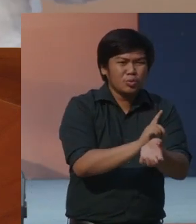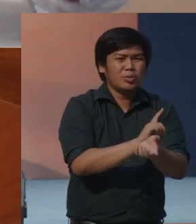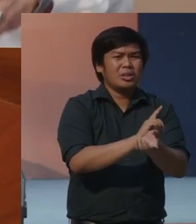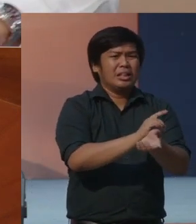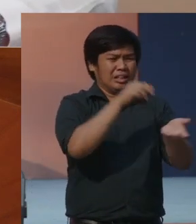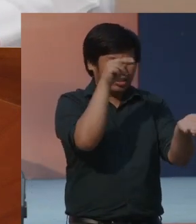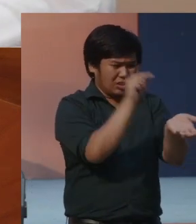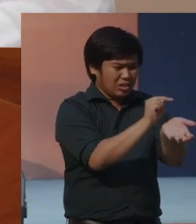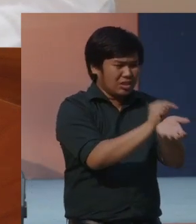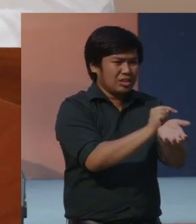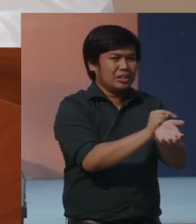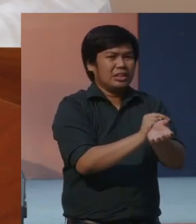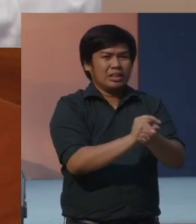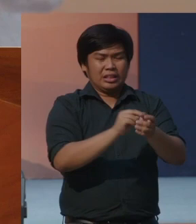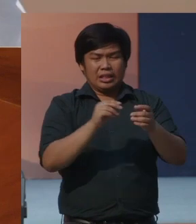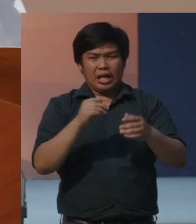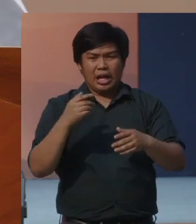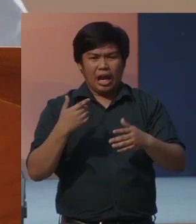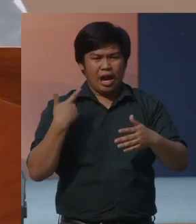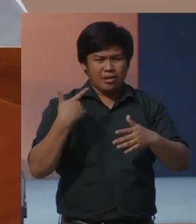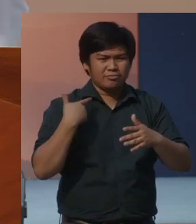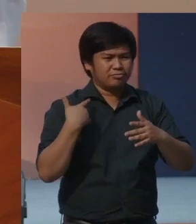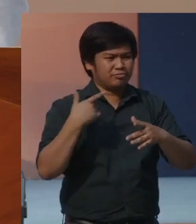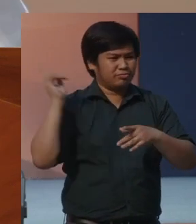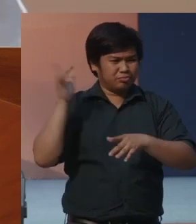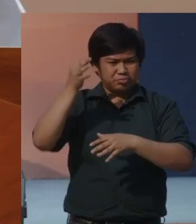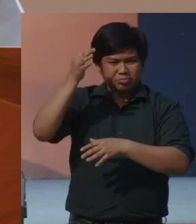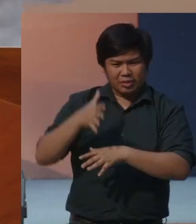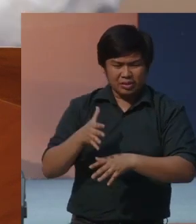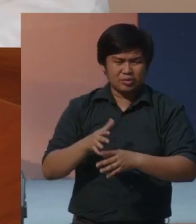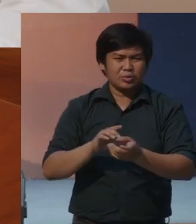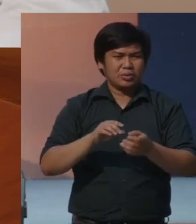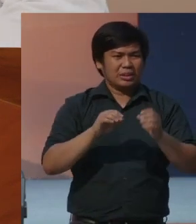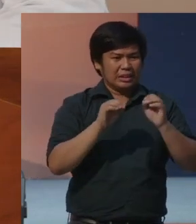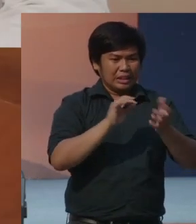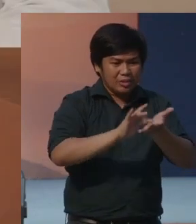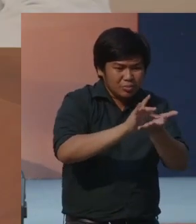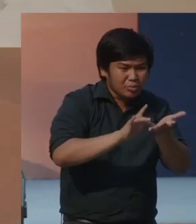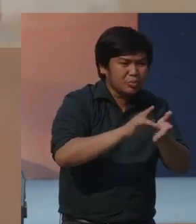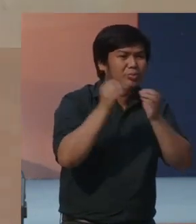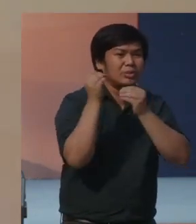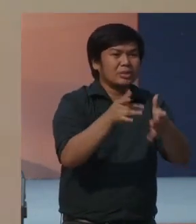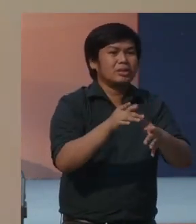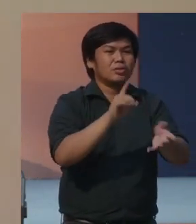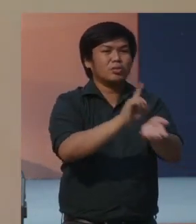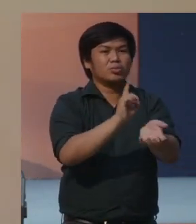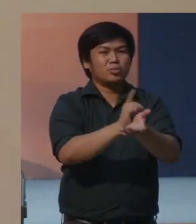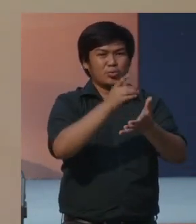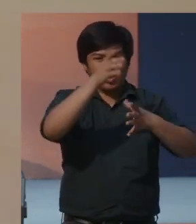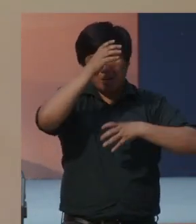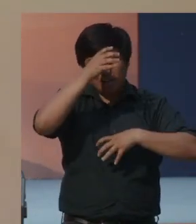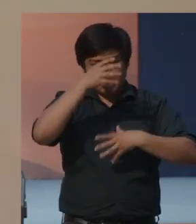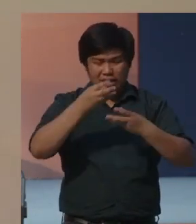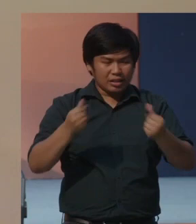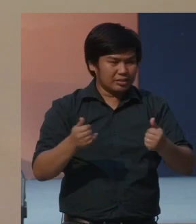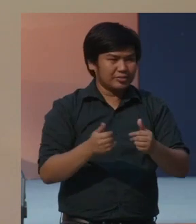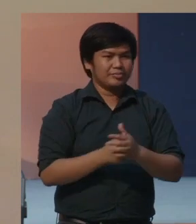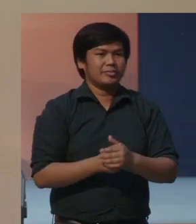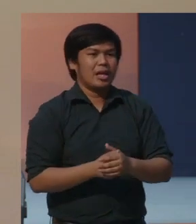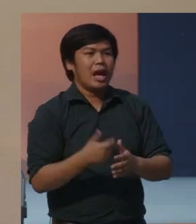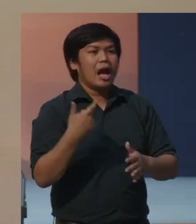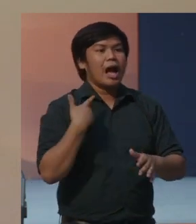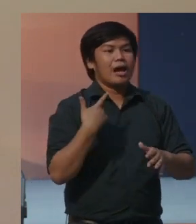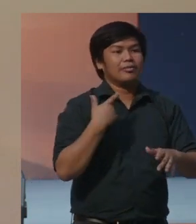niya. Nagpalaki siya ng isang chemico at parmasyotika para magawa yung gamot na ibibigay ng doktor, na i-administer ng nurse sa inyo sa isang point